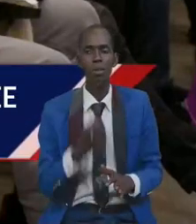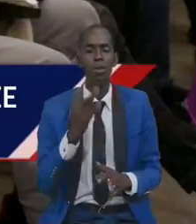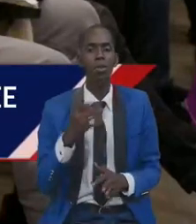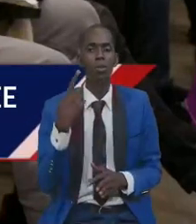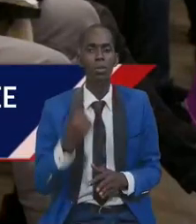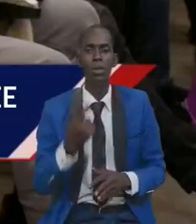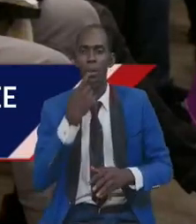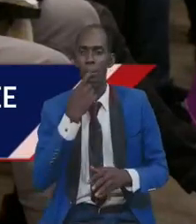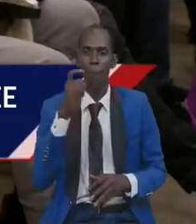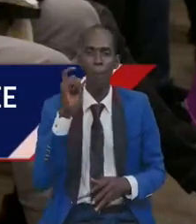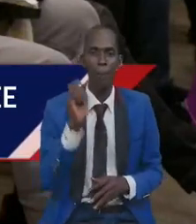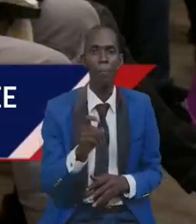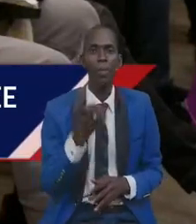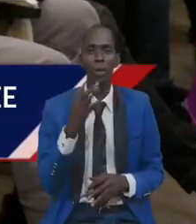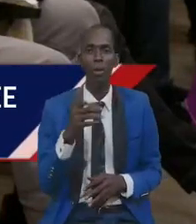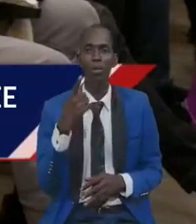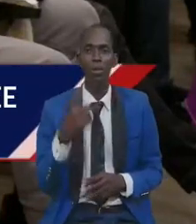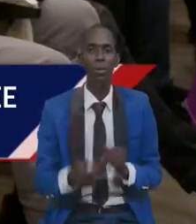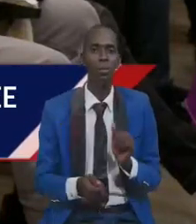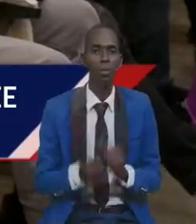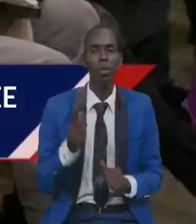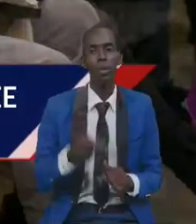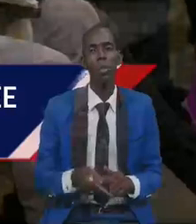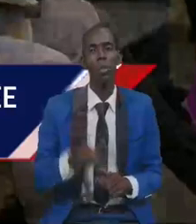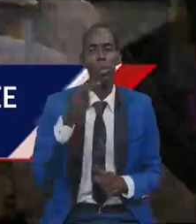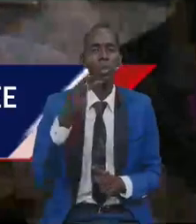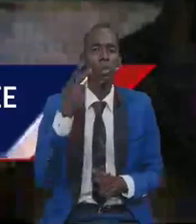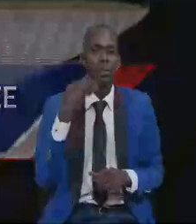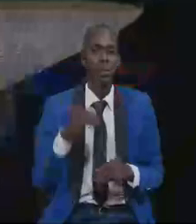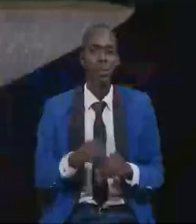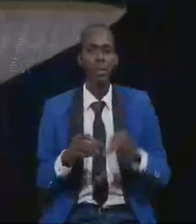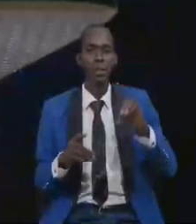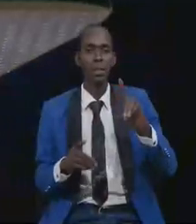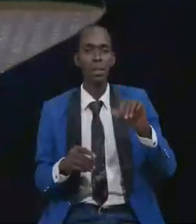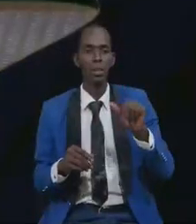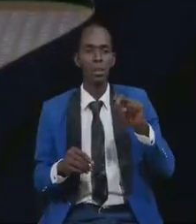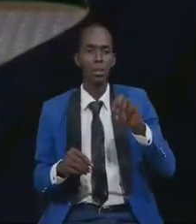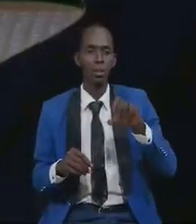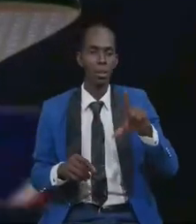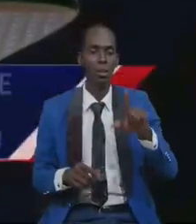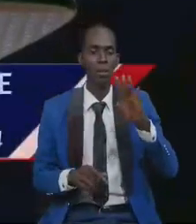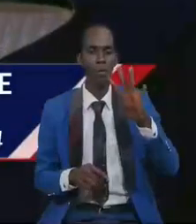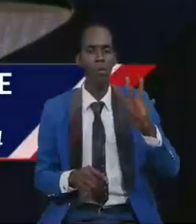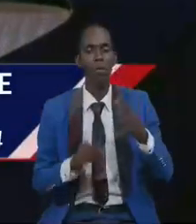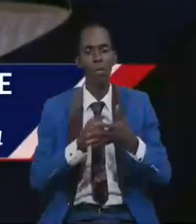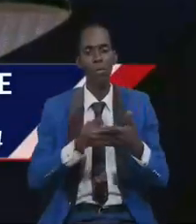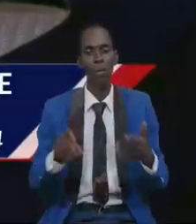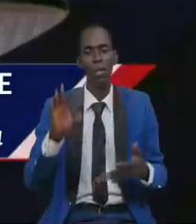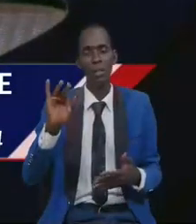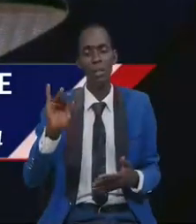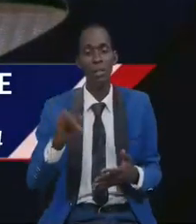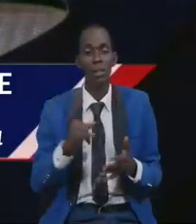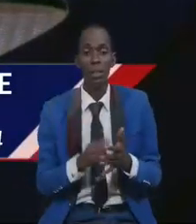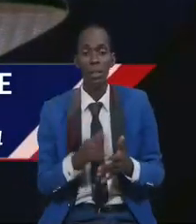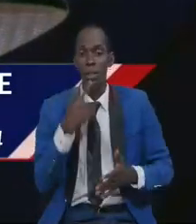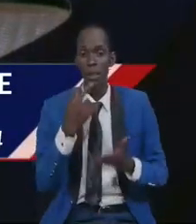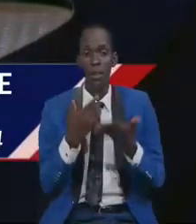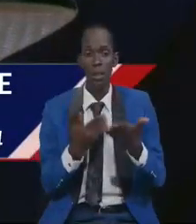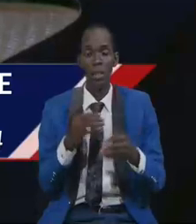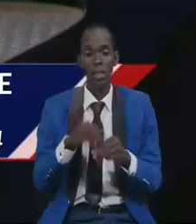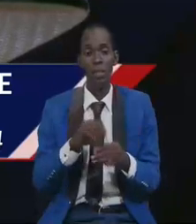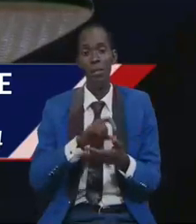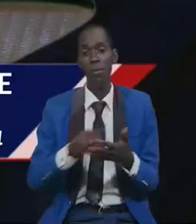décret du Très-Haut dans Daniel chapitre 4, le verset 19. Alors, on nous dit dans le verset 19,